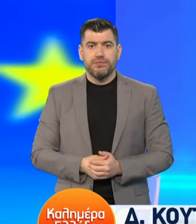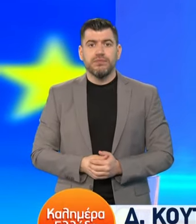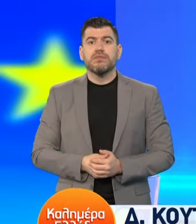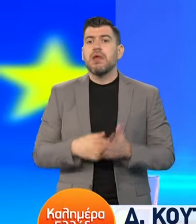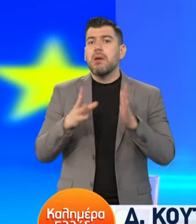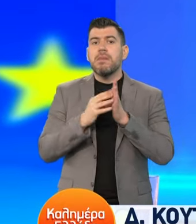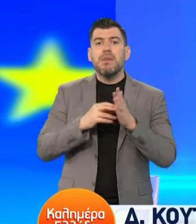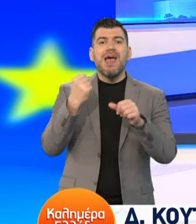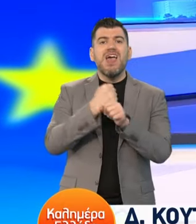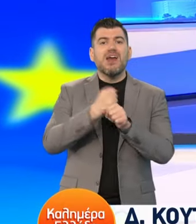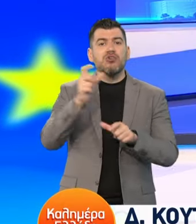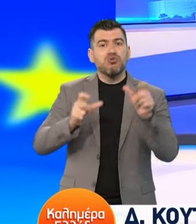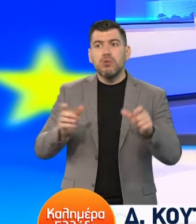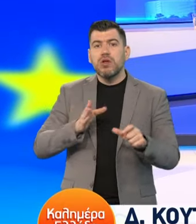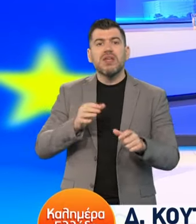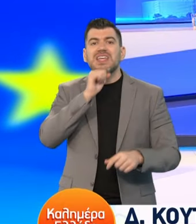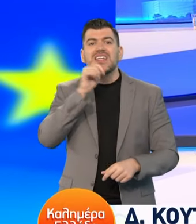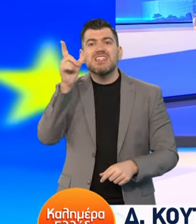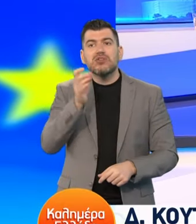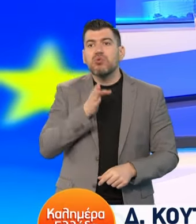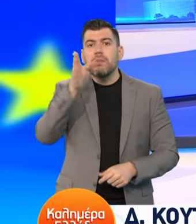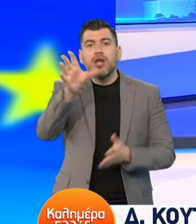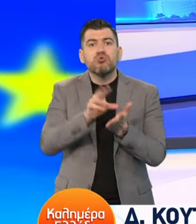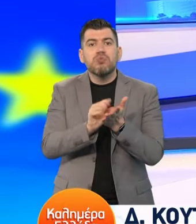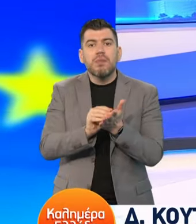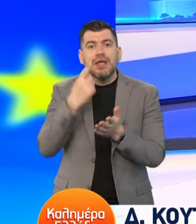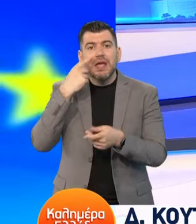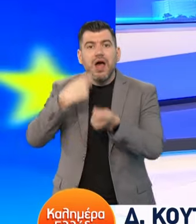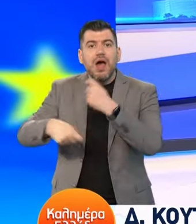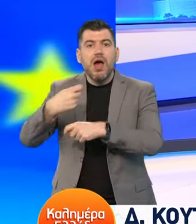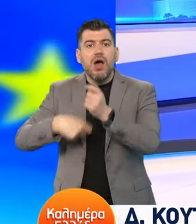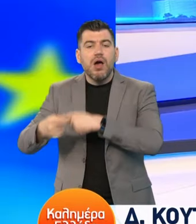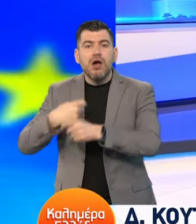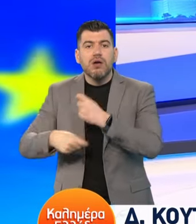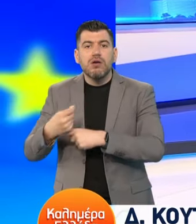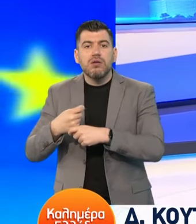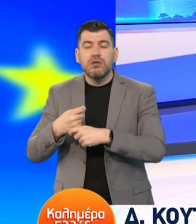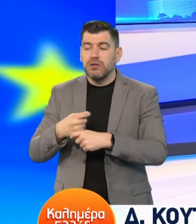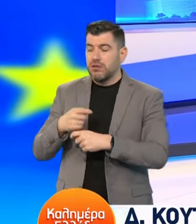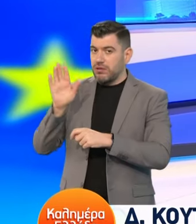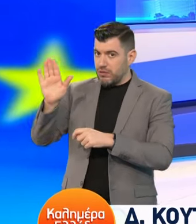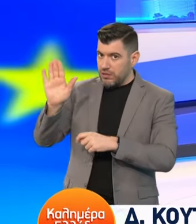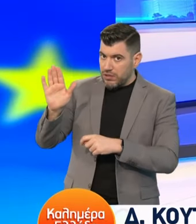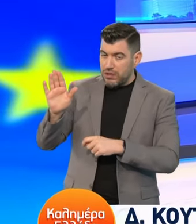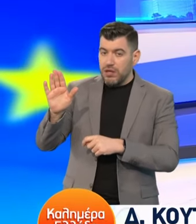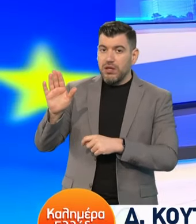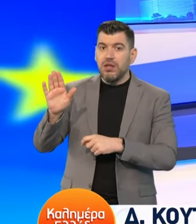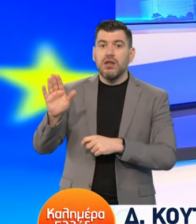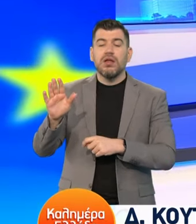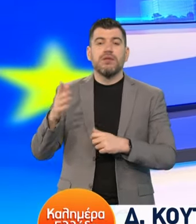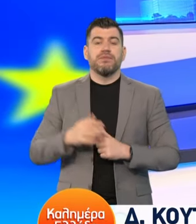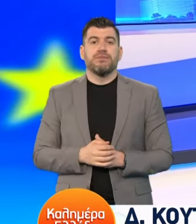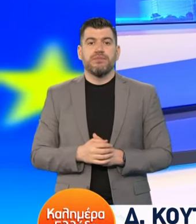ψωνίσει ο εργαζόμενος, ο συνταξιούχος στο σούπερ μάρκετ. Ναι, ότι δεν μπορεί. Γιατί, κοιτάξτε να δείτε, το να πούμε, το λέμε